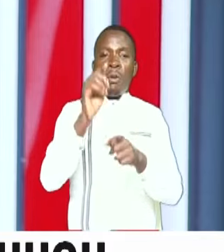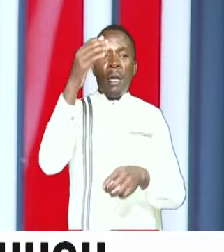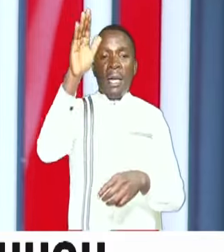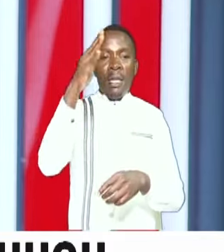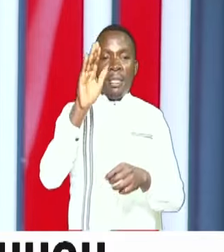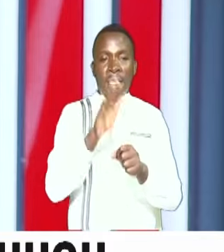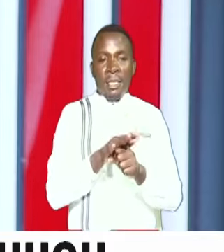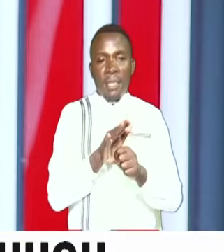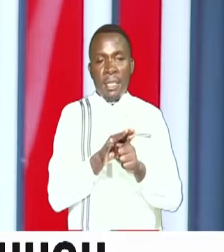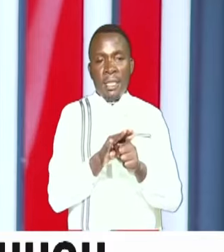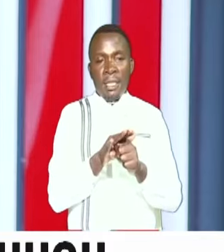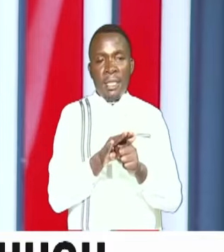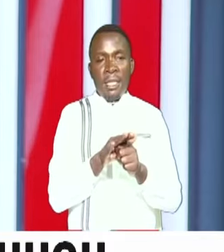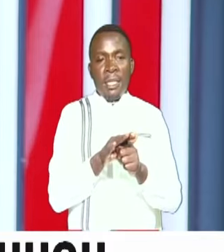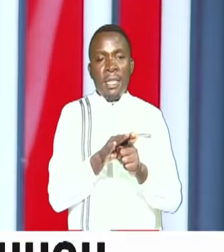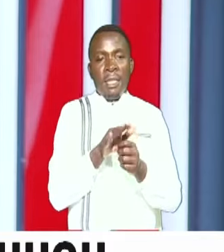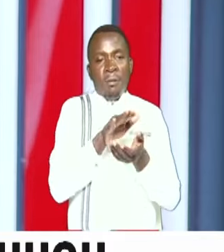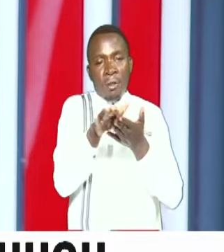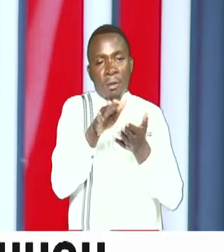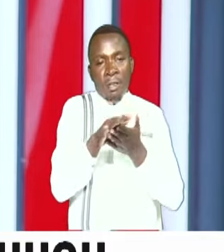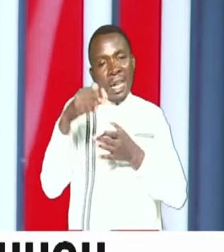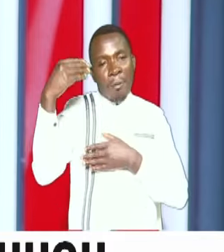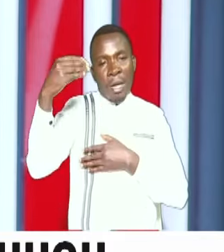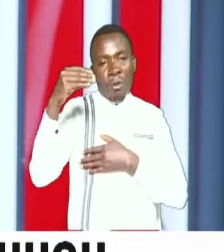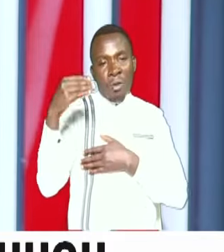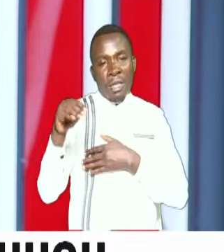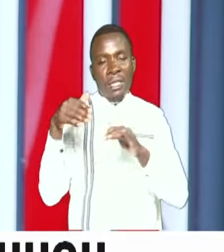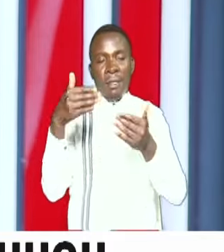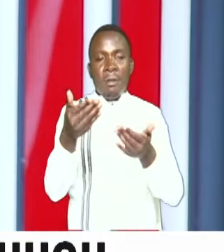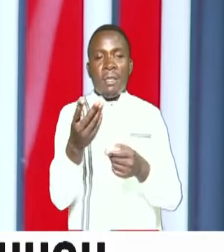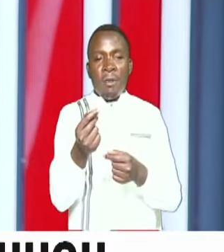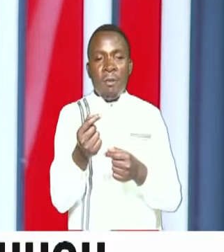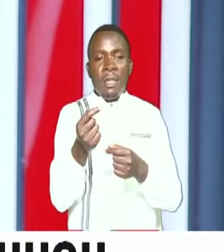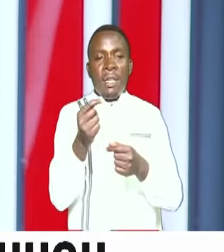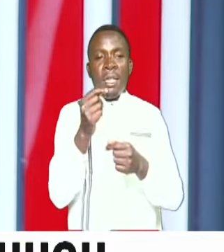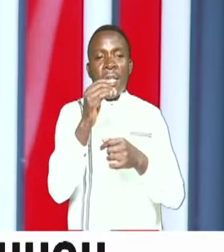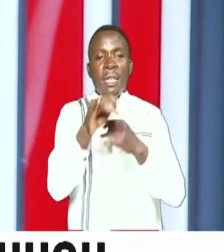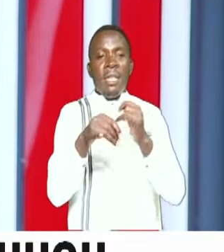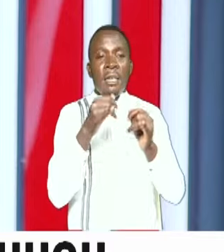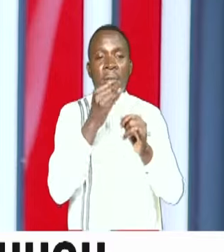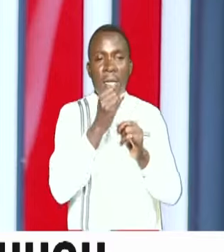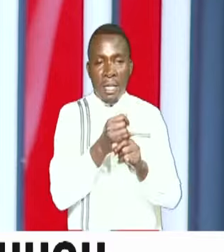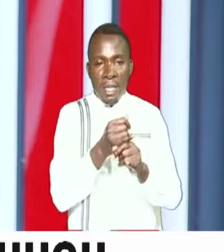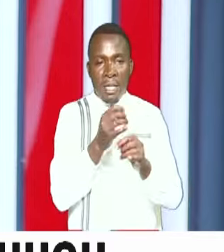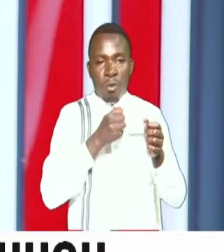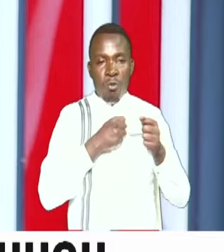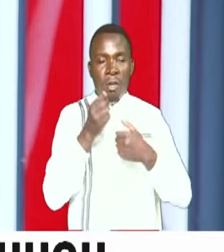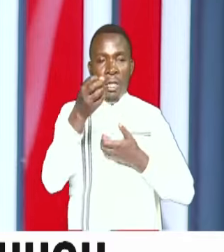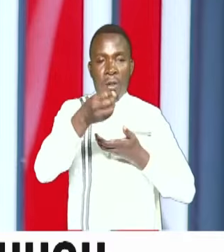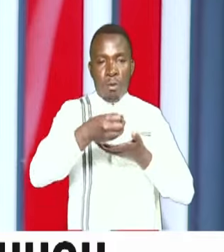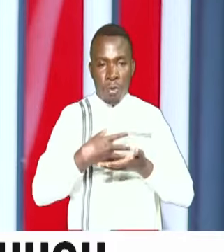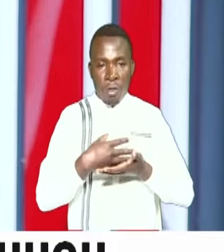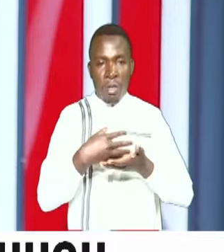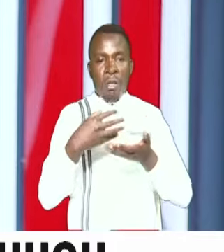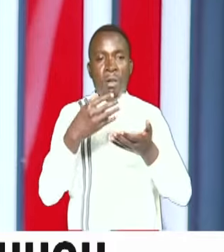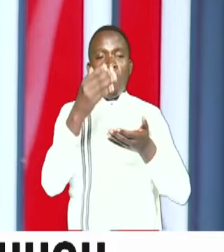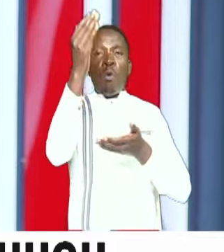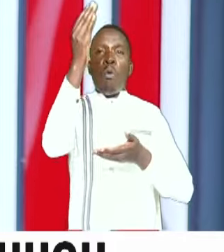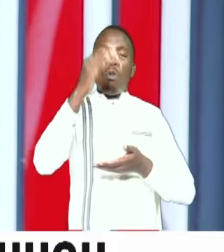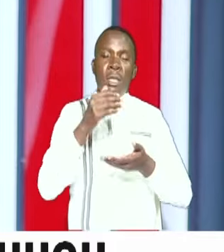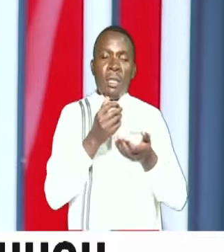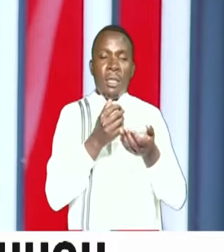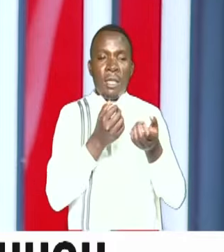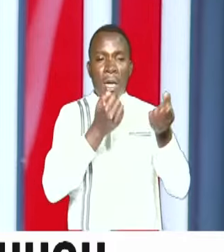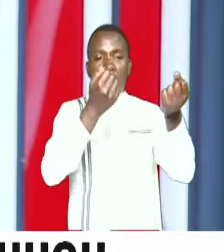bitwara amadolari cyangwa se ibyo bita amadovize, amafaranga y'amahanga u Rwanda ruba rwinjije mu gutumiza imodoka zitwara abantu